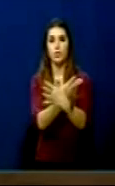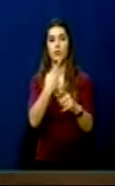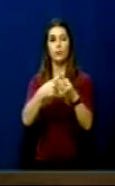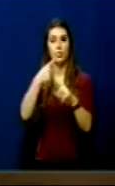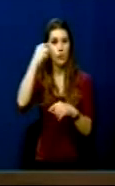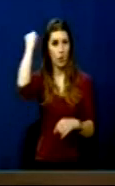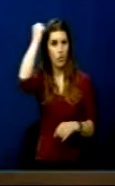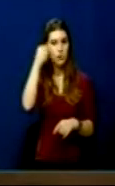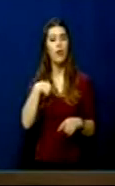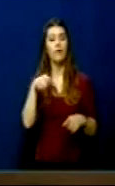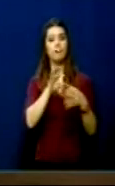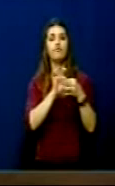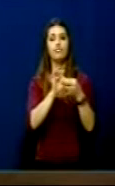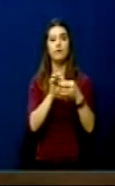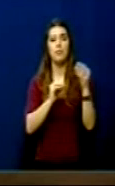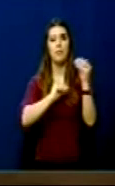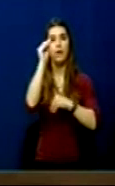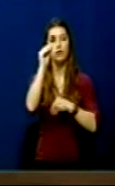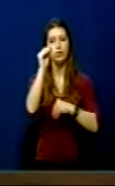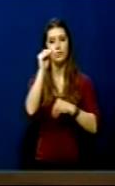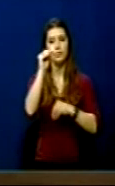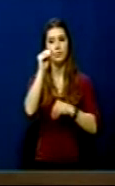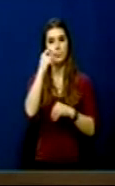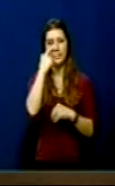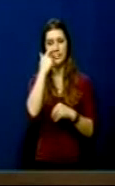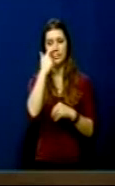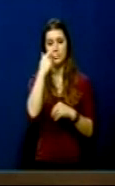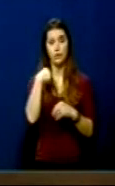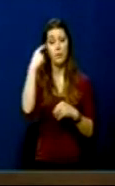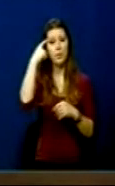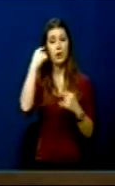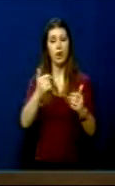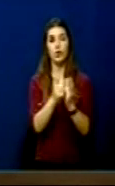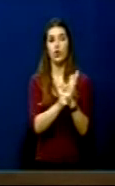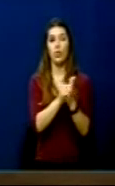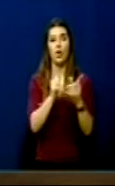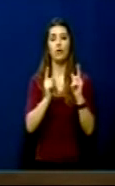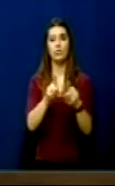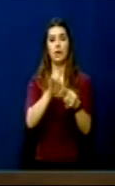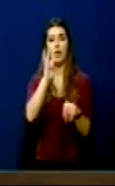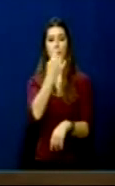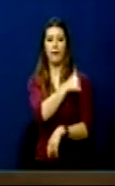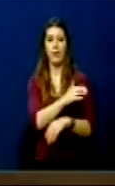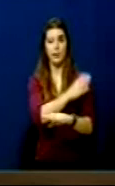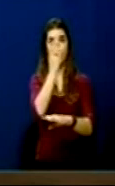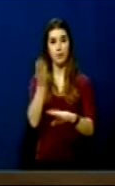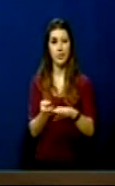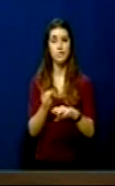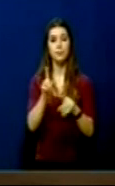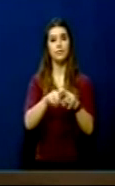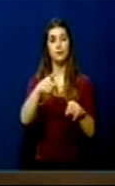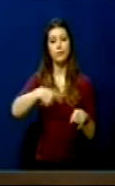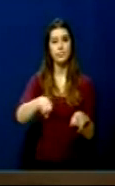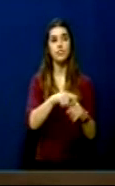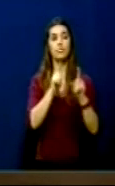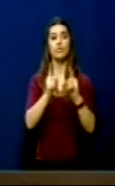ndjenjë, mirëpo më shumë në mënyrë individuale. Unë mendoj se ka ardhur koha që tani pas 14 vjetësh, kjo